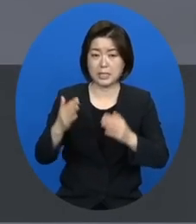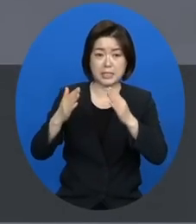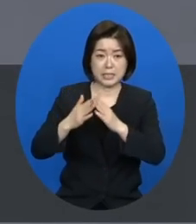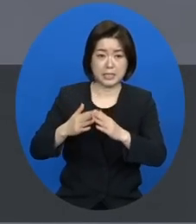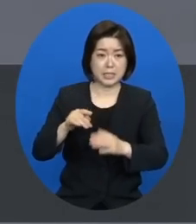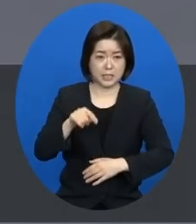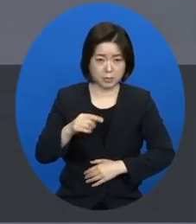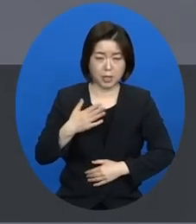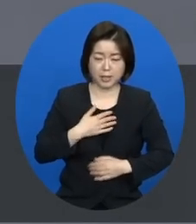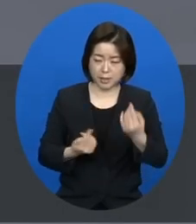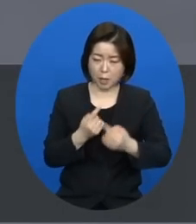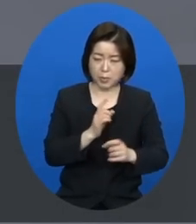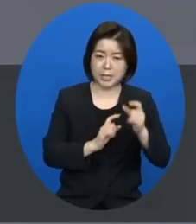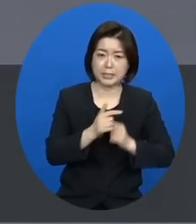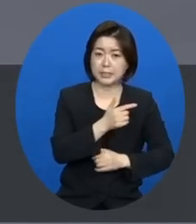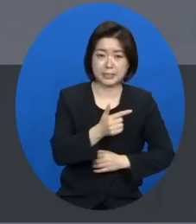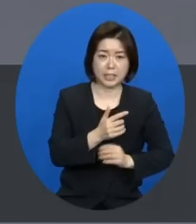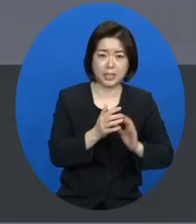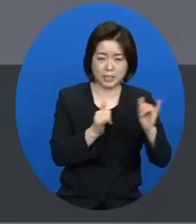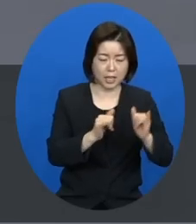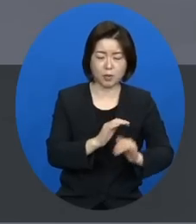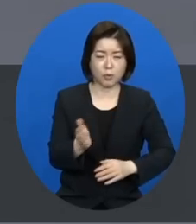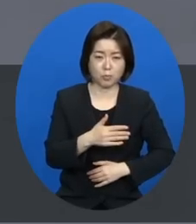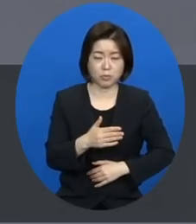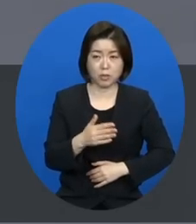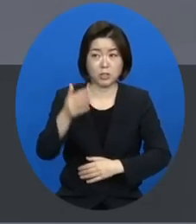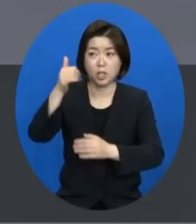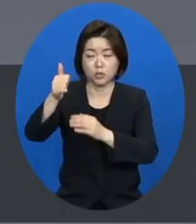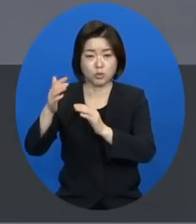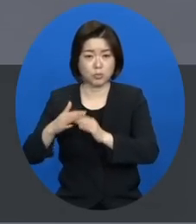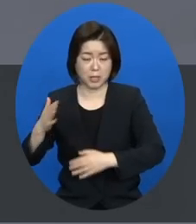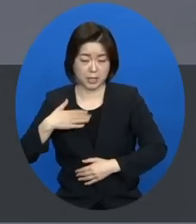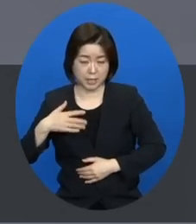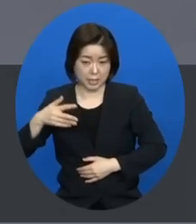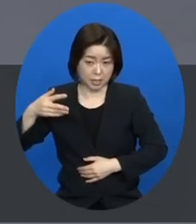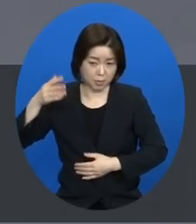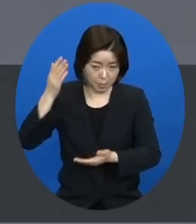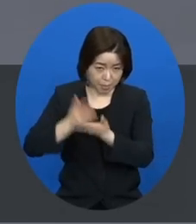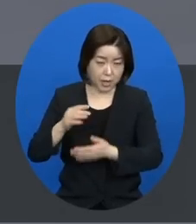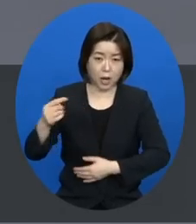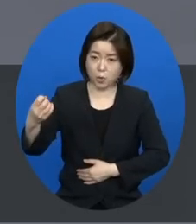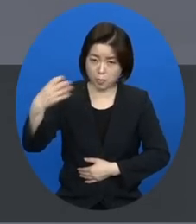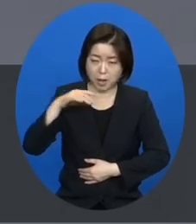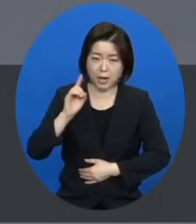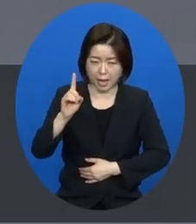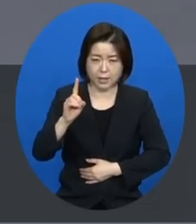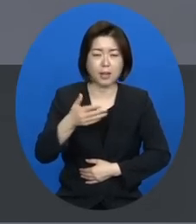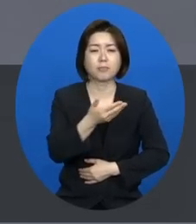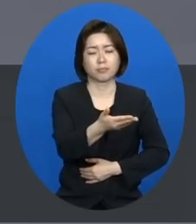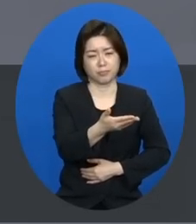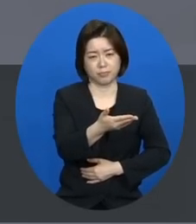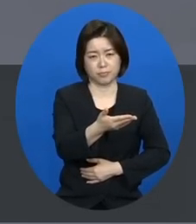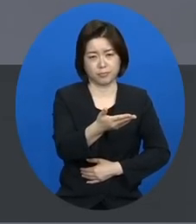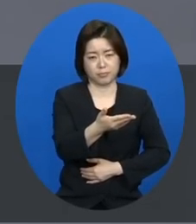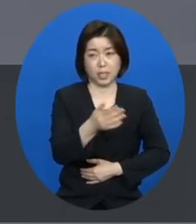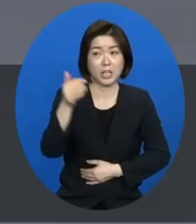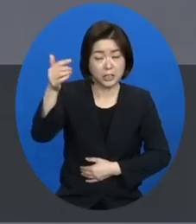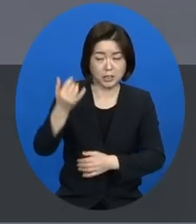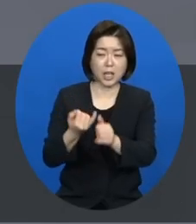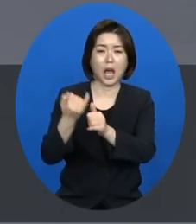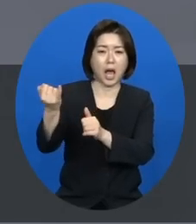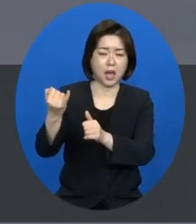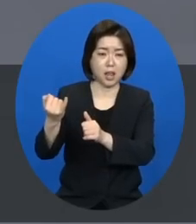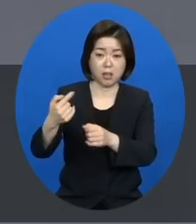없으며 주인이 아무것도 내게 금하지 아니하였지만 금한 것은 당신뿐이니 당신은 그의 아내임이라. 이게